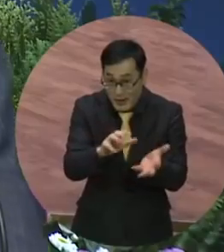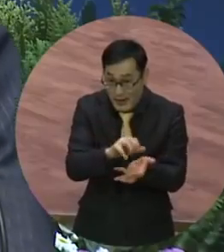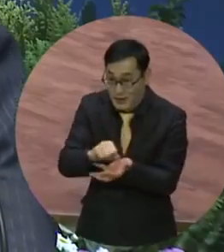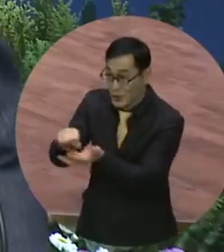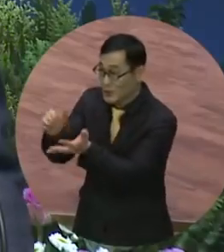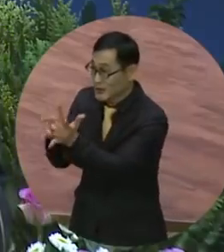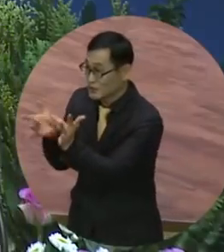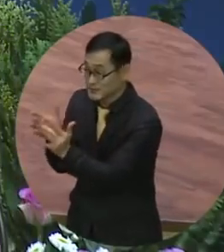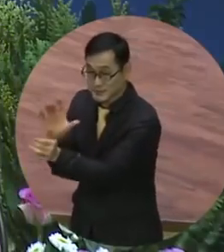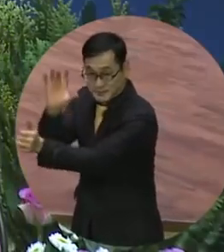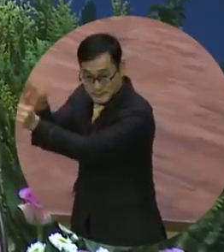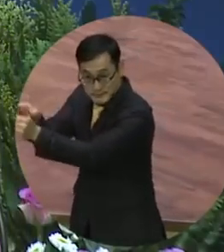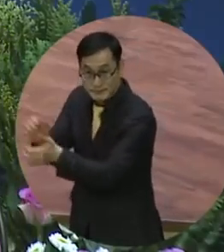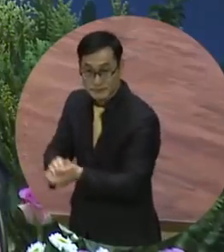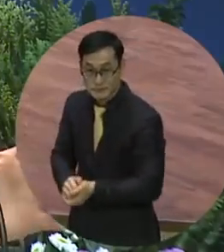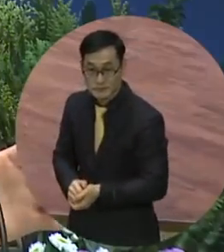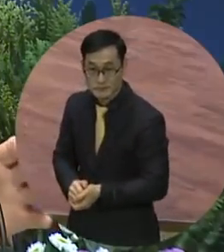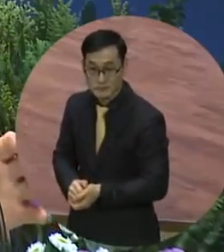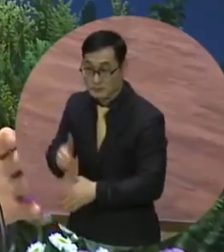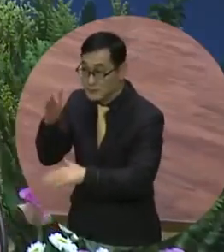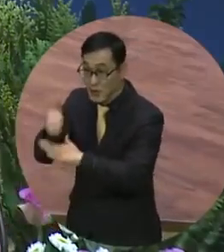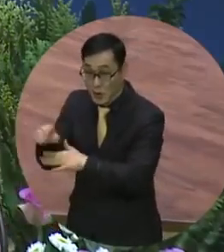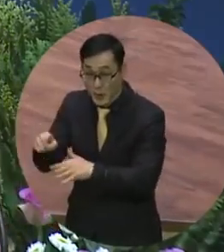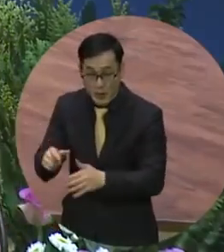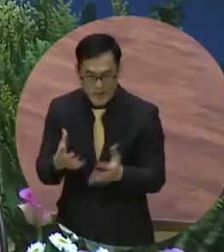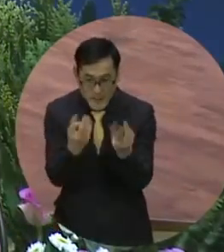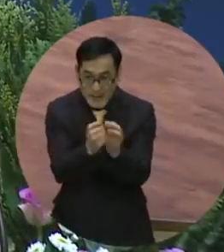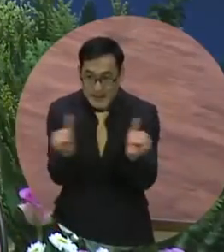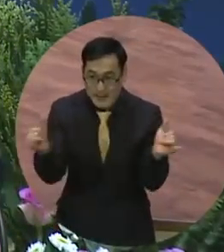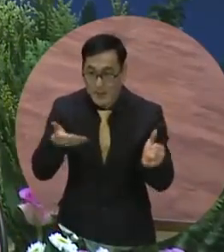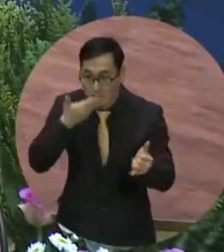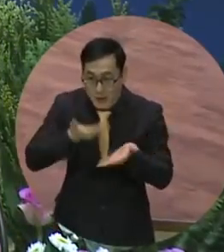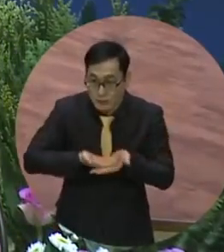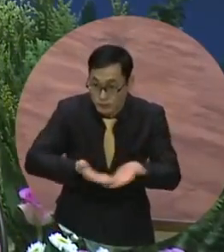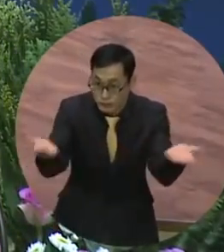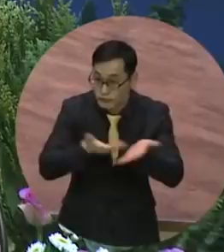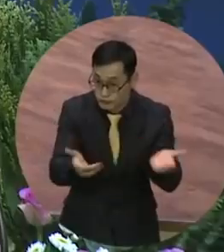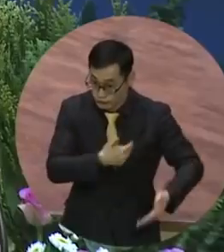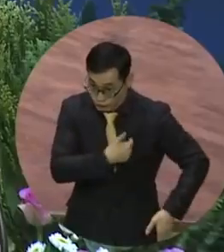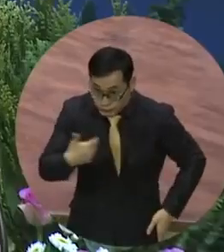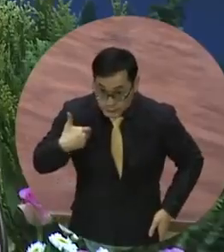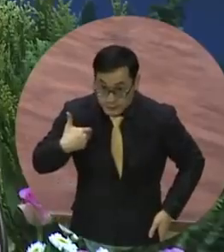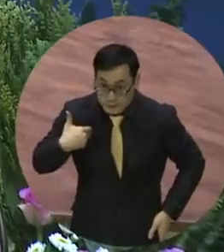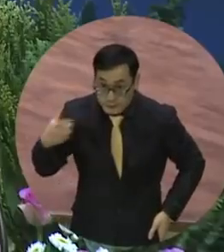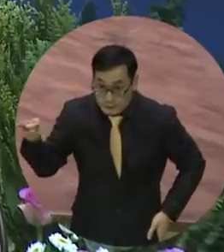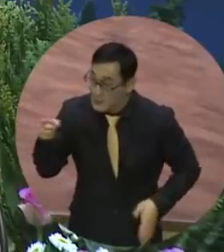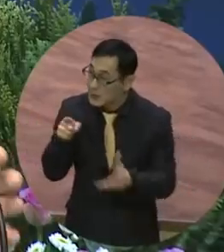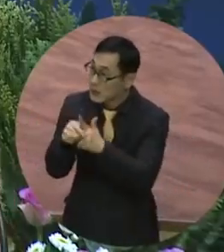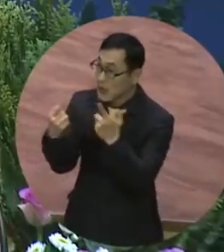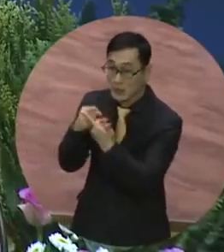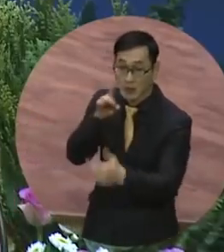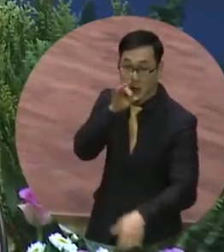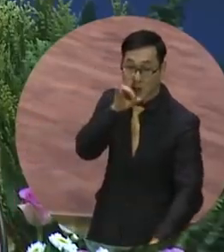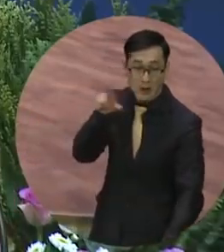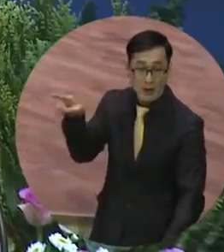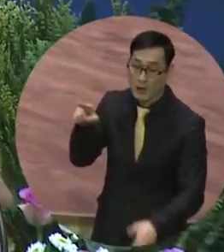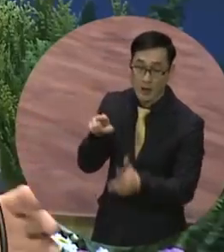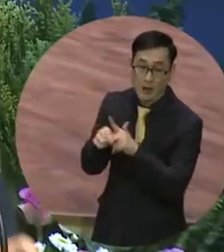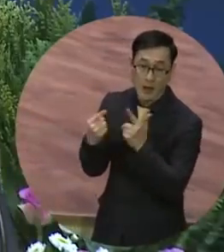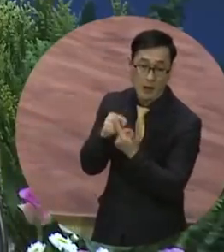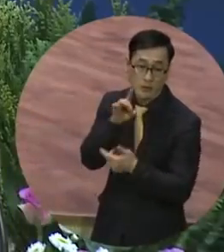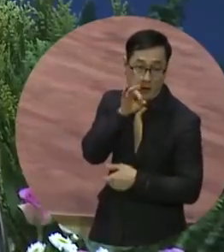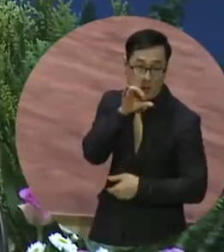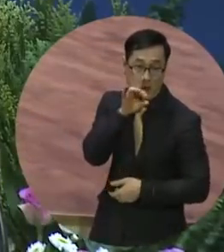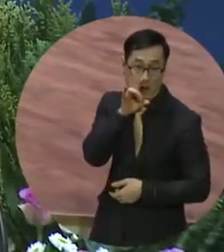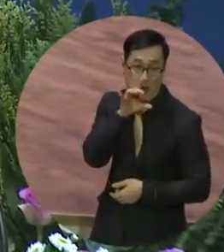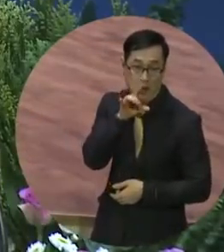성경의 창세기부터 계시록까지 전부 기적이야. 기적이란 말은 상식으로 안 통하는 말이에요. 이해할 수, 과학적으로, 의학적으로 설명할 수가